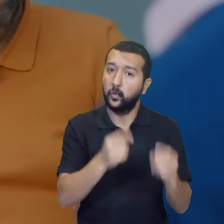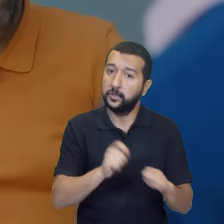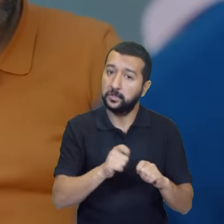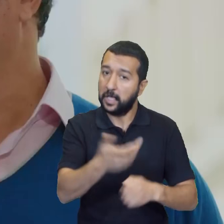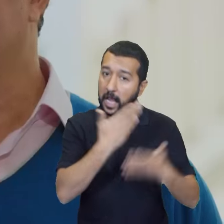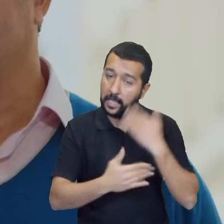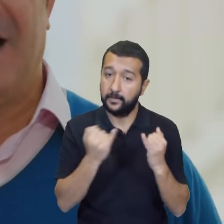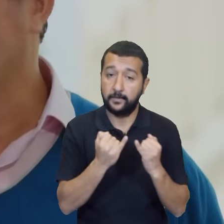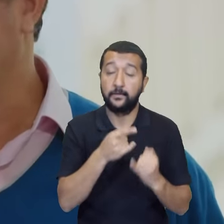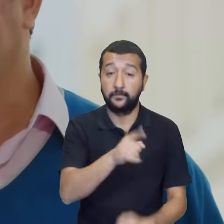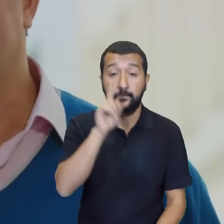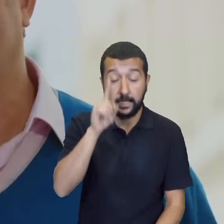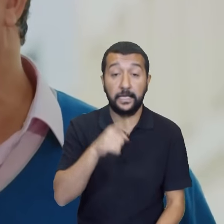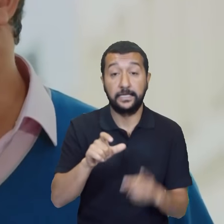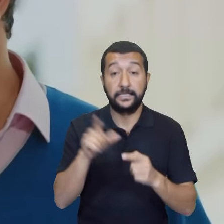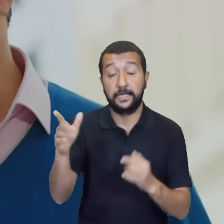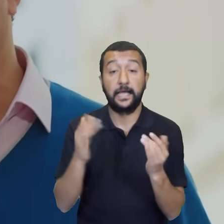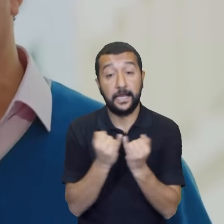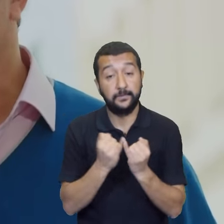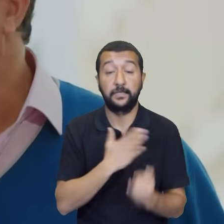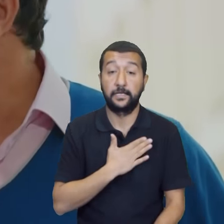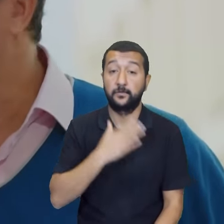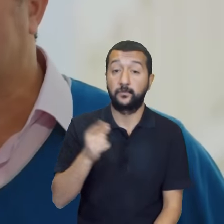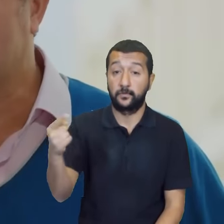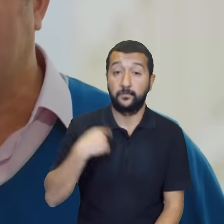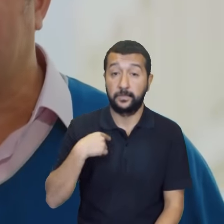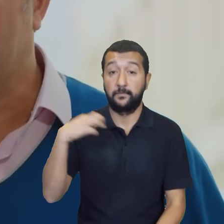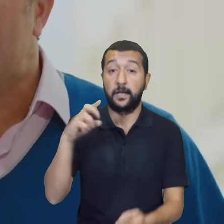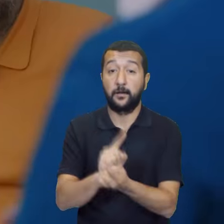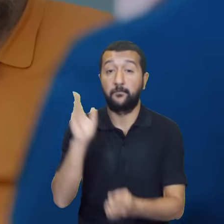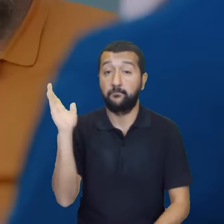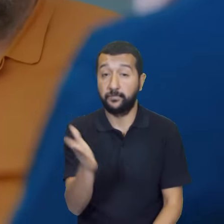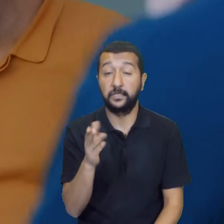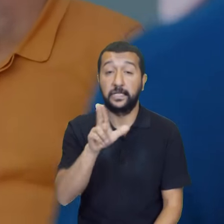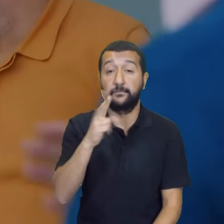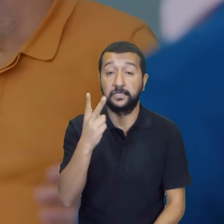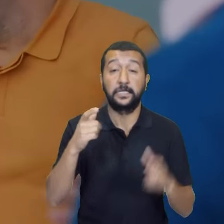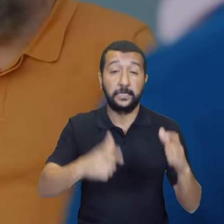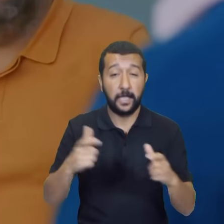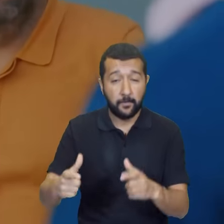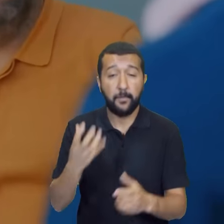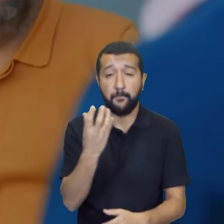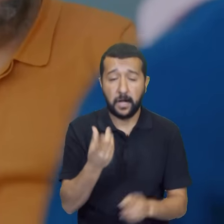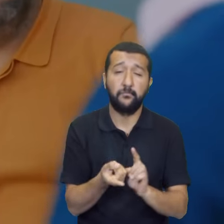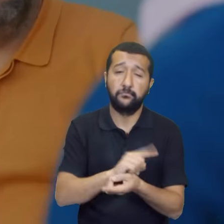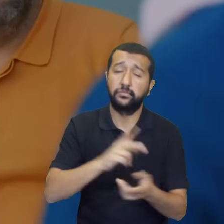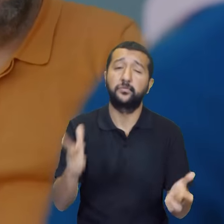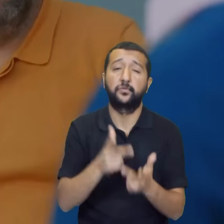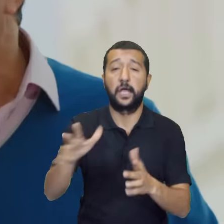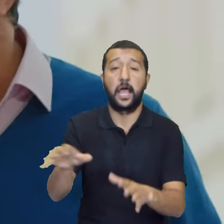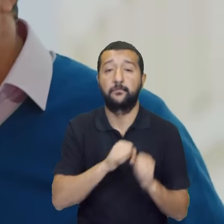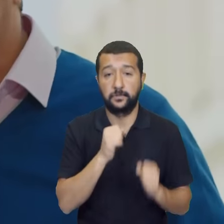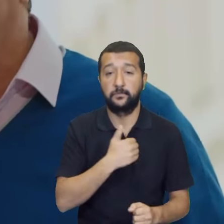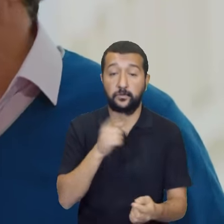bu iş? Anlatsana birader. Birader, Allah Şener kardeşimden razı olsun. Bizim Perran'ı çarpmış. 72 takım. Tabak, çanak, tava ne varsa